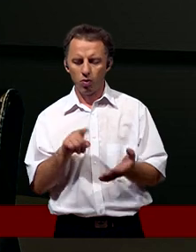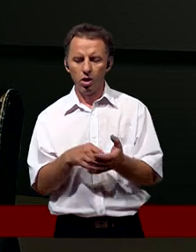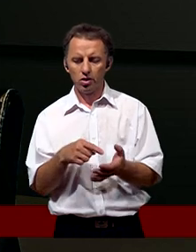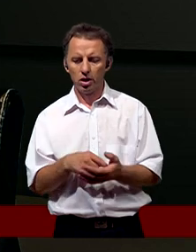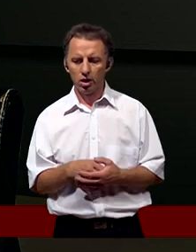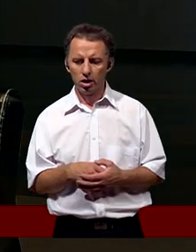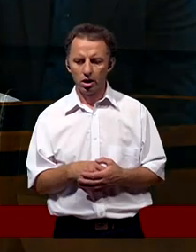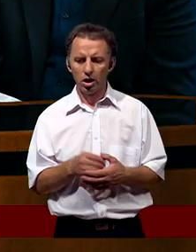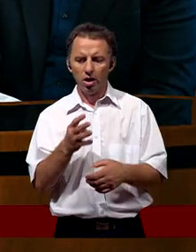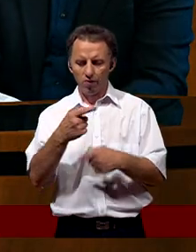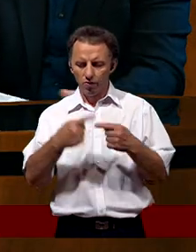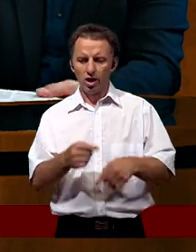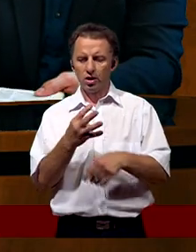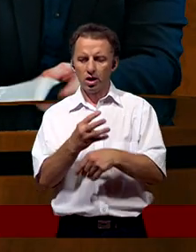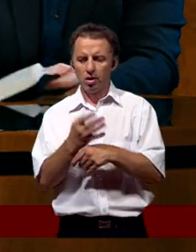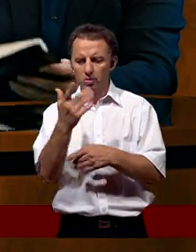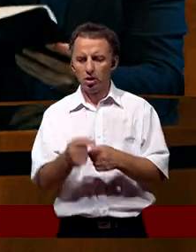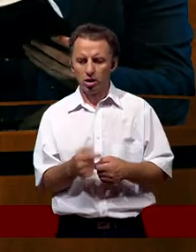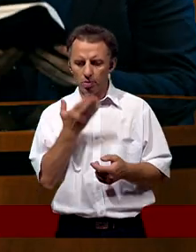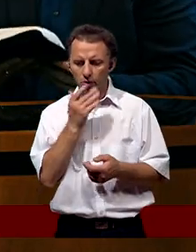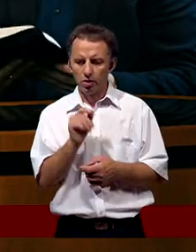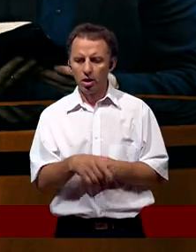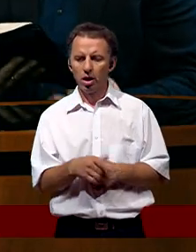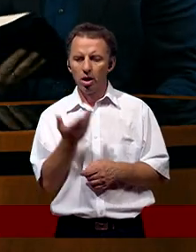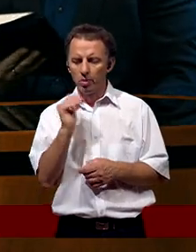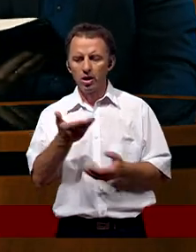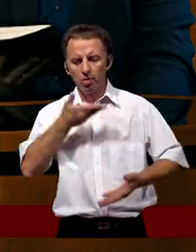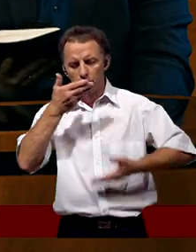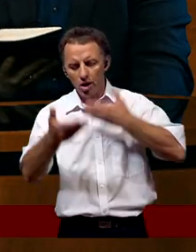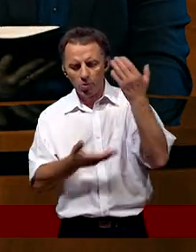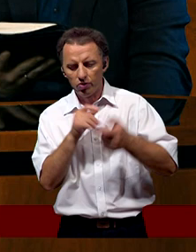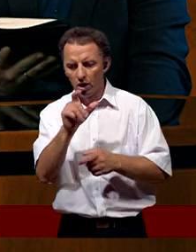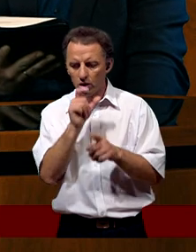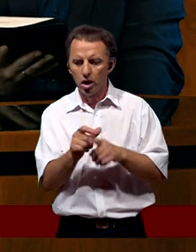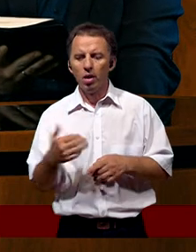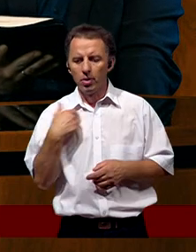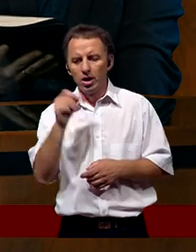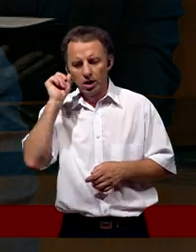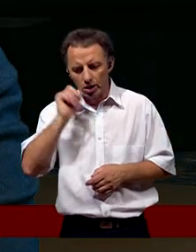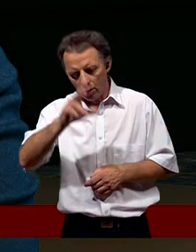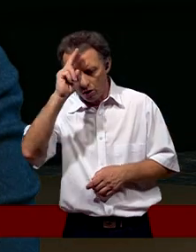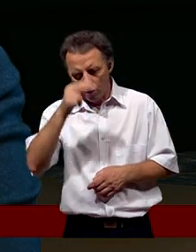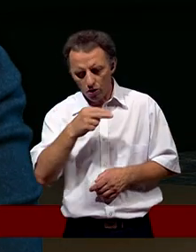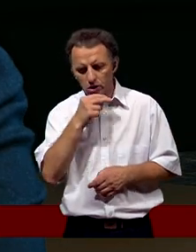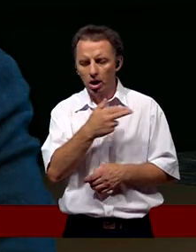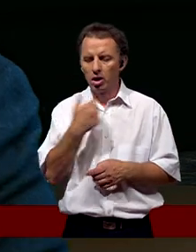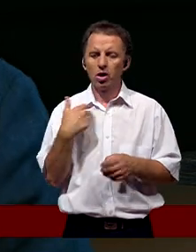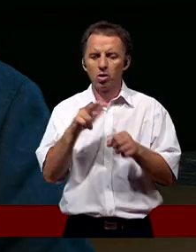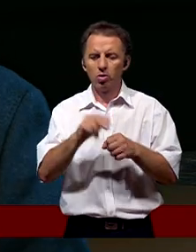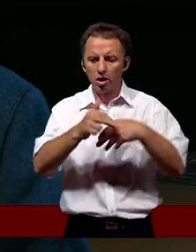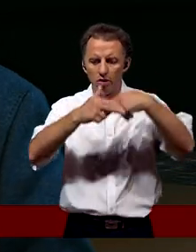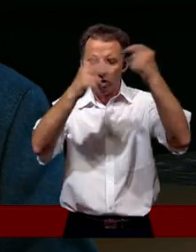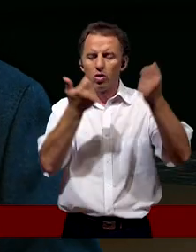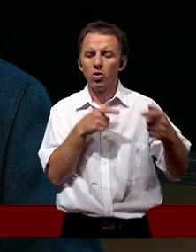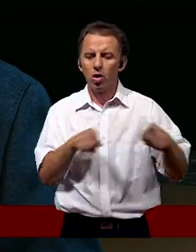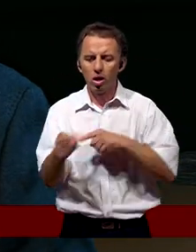właśnie. Wiersz 45, zwróćcie uwagę, bardzo do mnie przemówiły te słowa, abyście byli synami Ojca waszego, który jest w niebie.